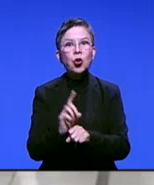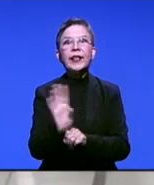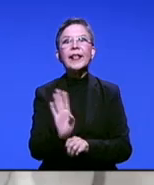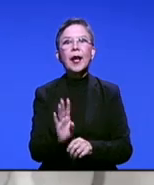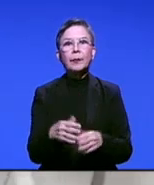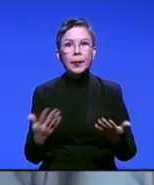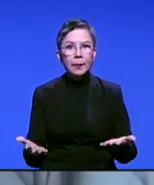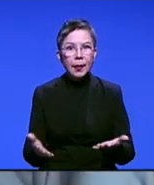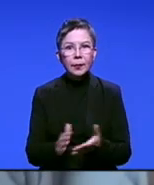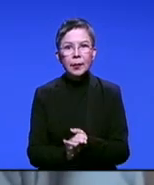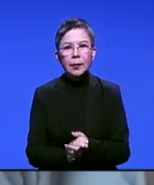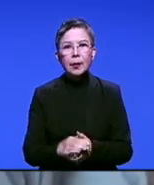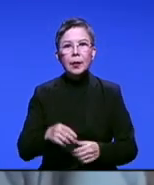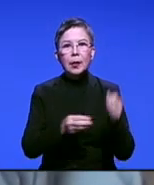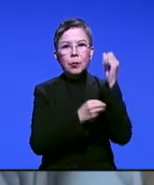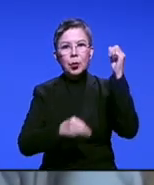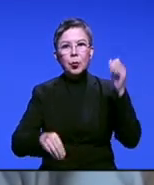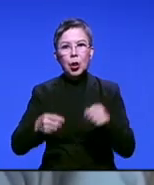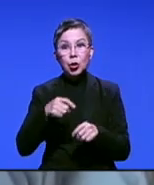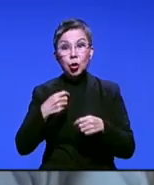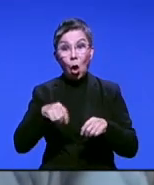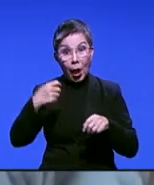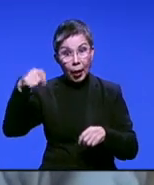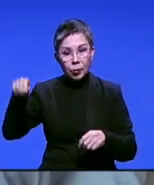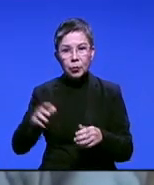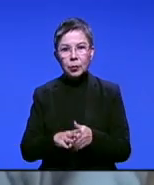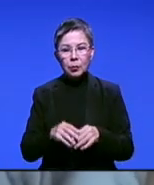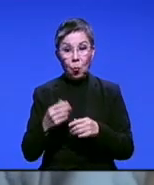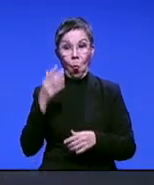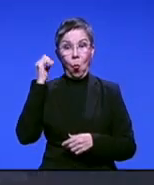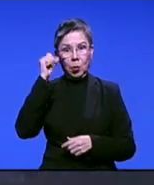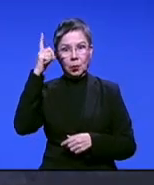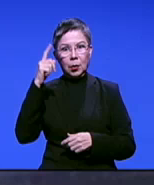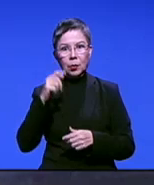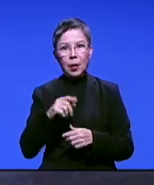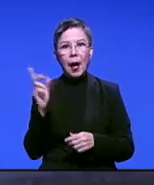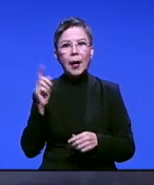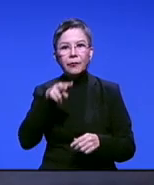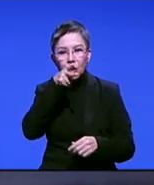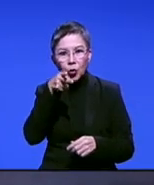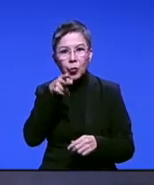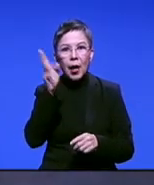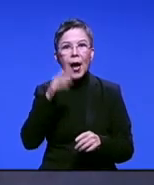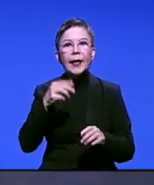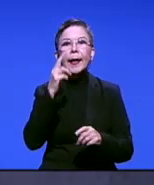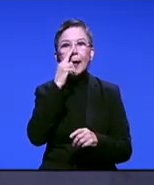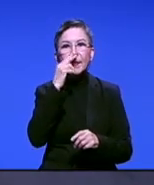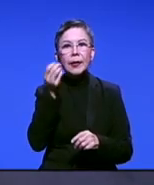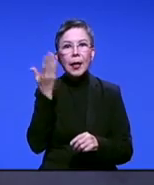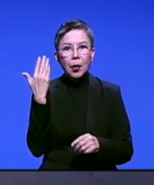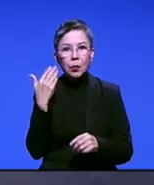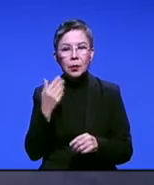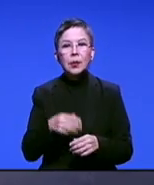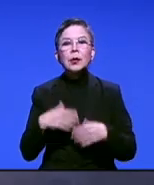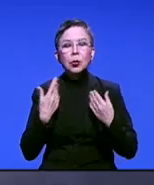Terkait video viral ini, pihak sekolah telah mengetahui tersebarnya video yang terjadi pada Kamis pekan lalu. Pihak sekolah mengakui telah memberi pembinaan